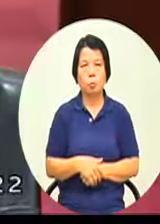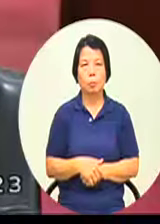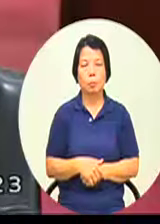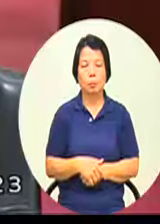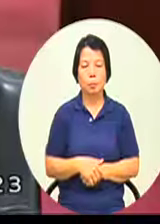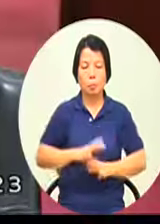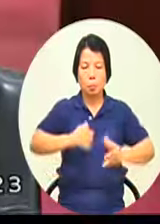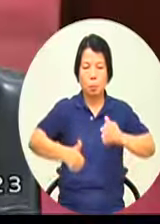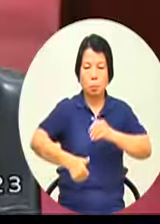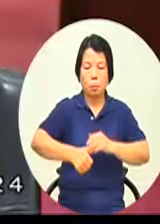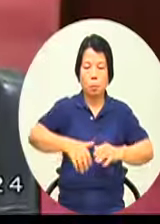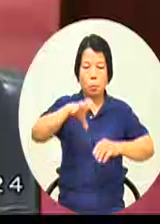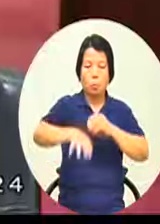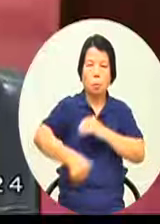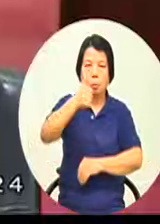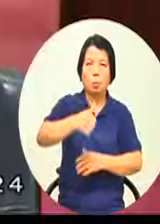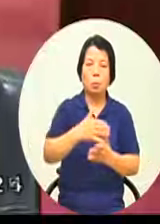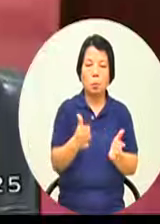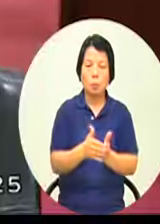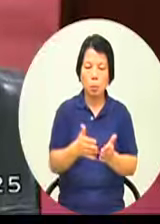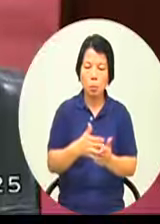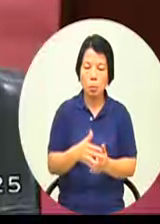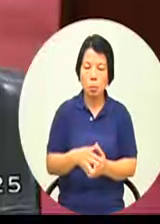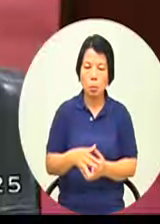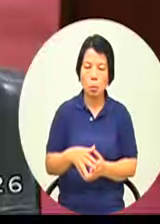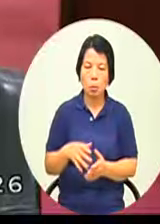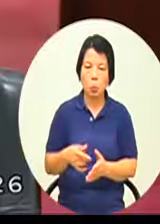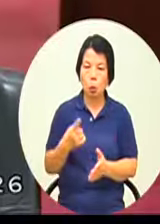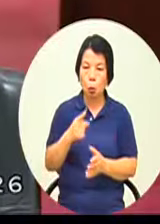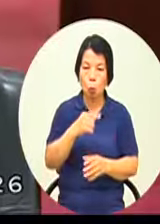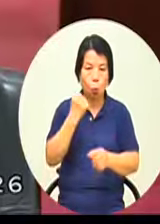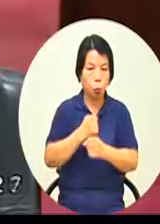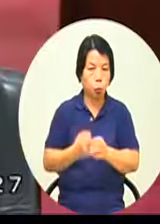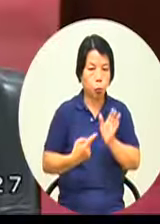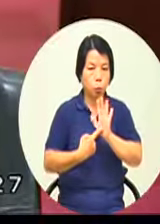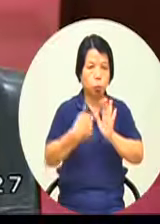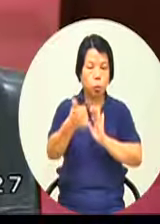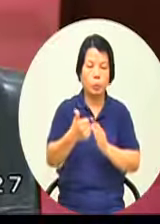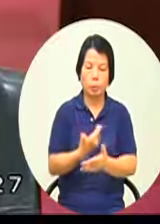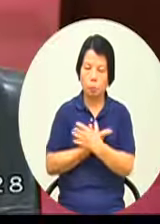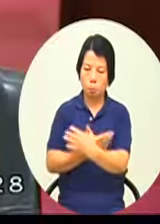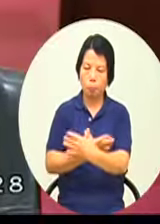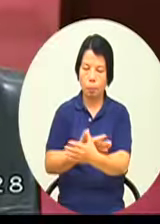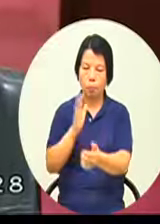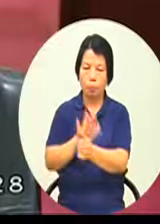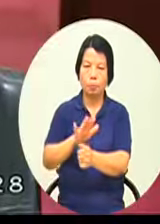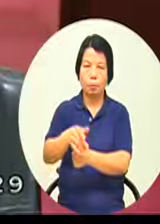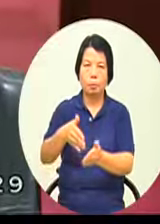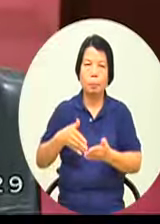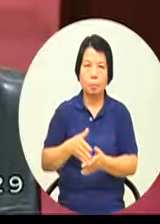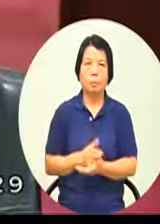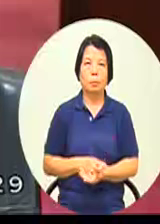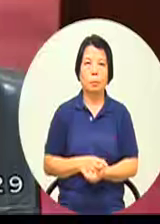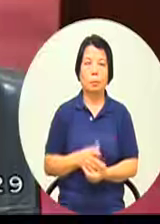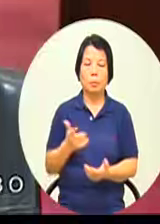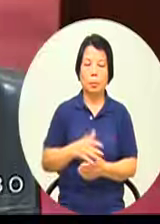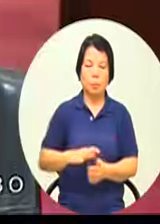对不对？吼，当然恁拢有动员个，但是对表现好个对不对？吼，你要适时予伊奖励啦，无不然要做工课啦。我感觉你领导